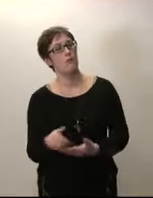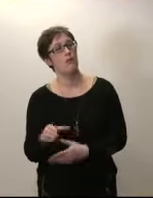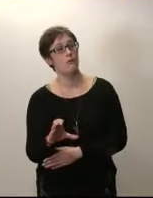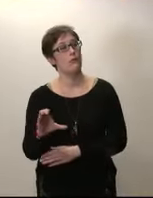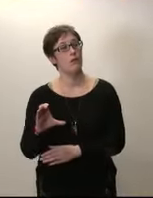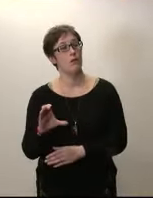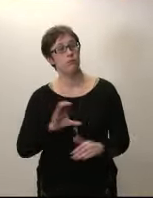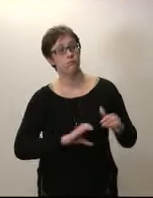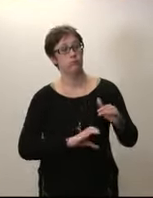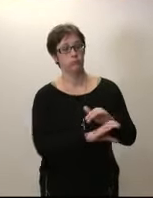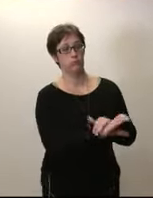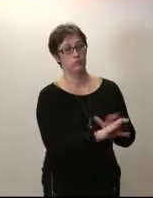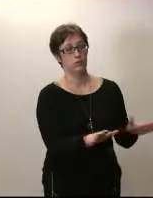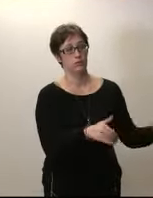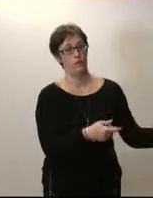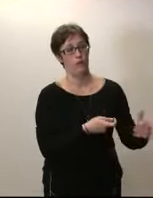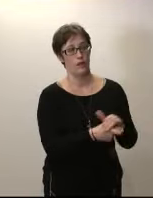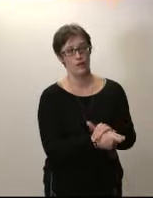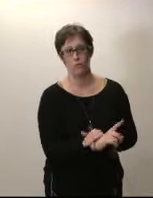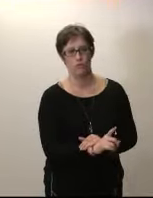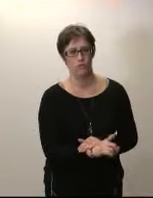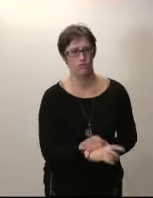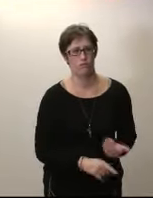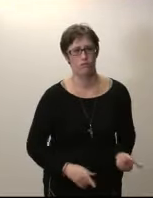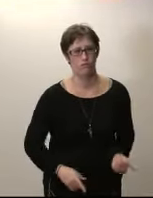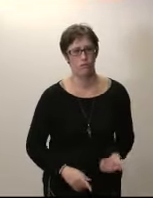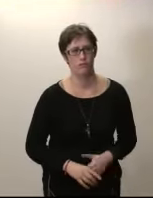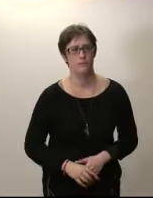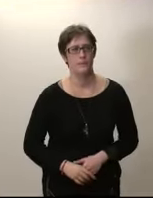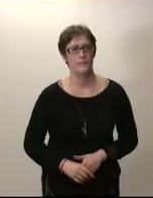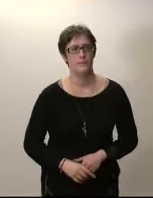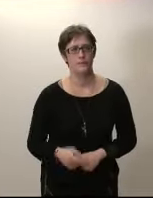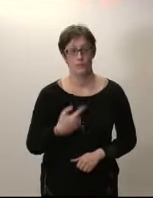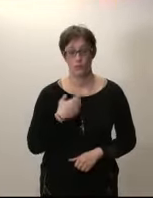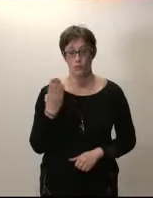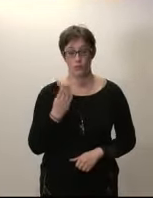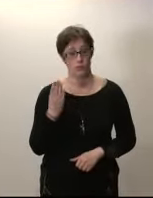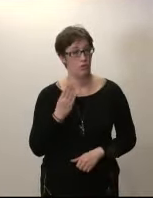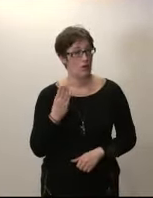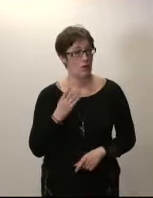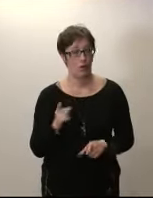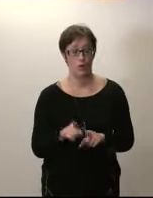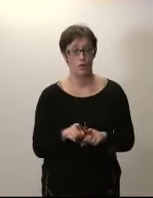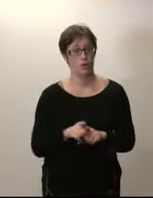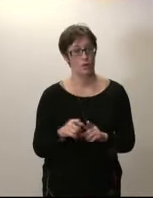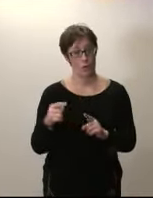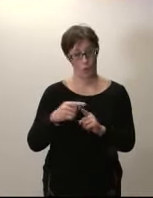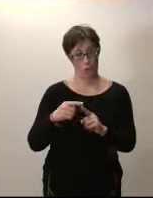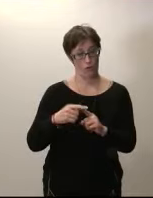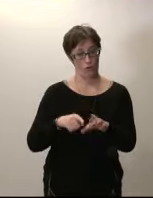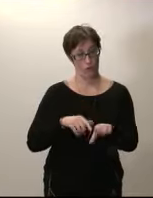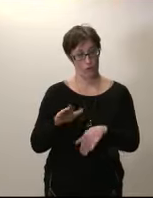la section d'investissement. Nous avons besoin de restaurer également le compte, la section de